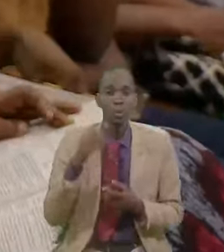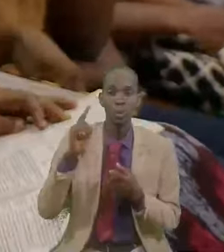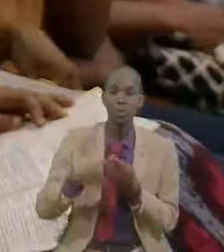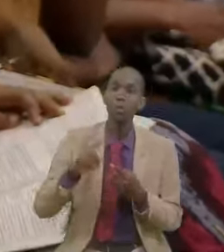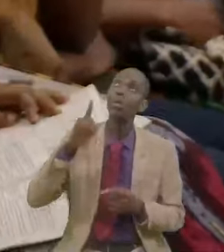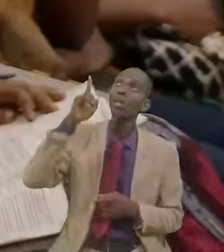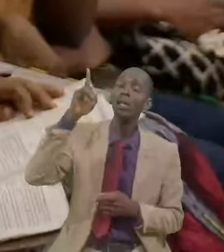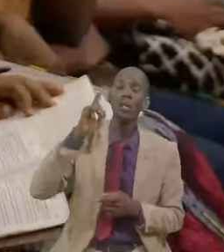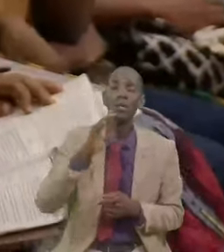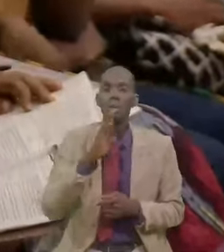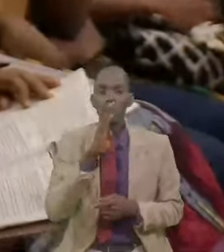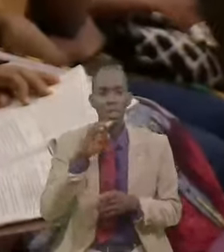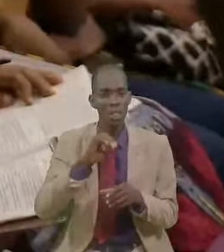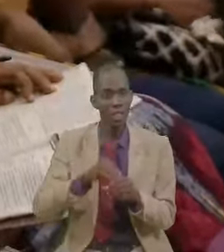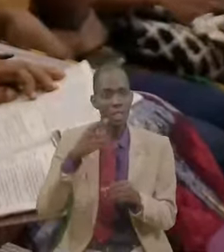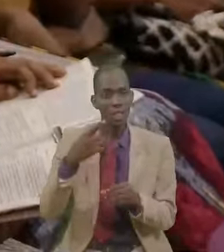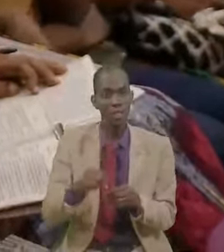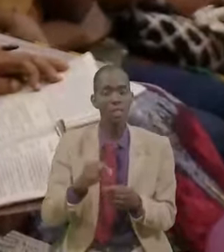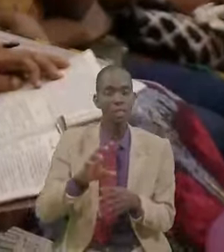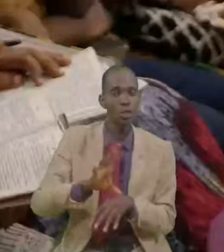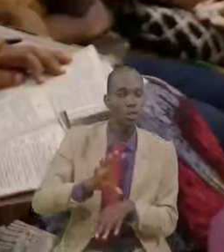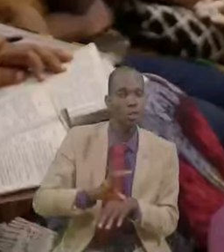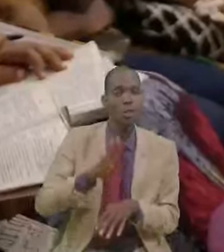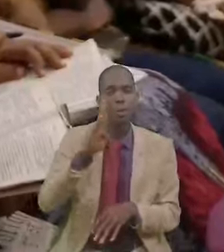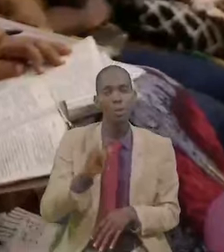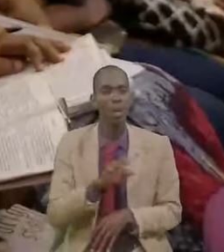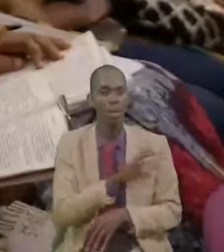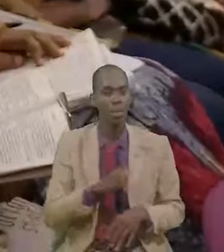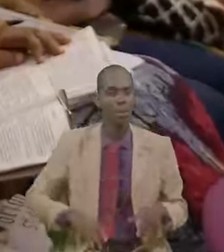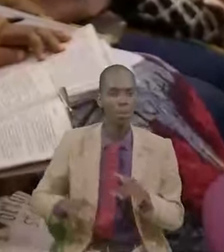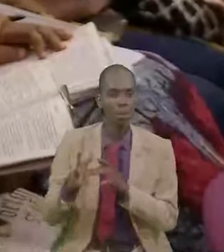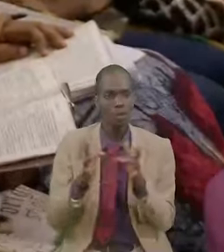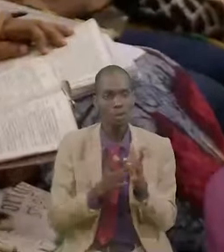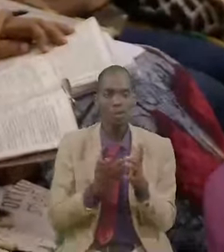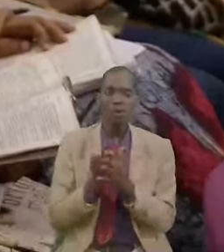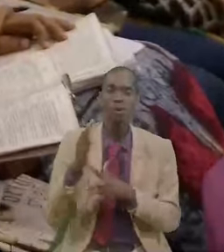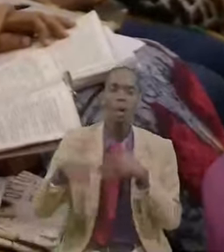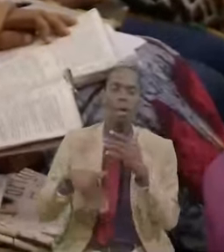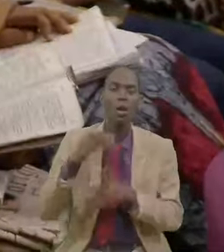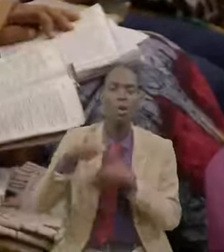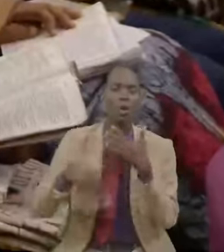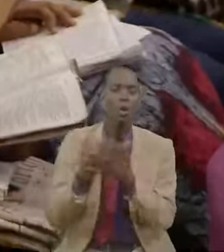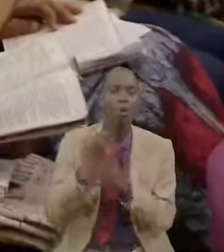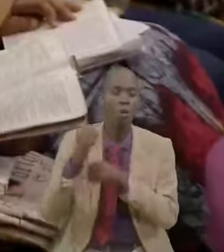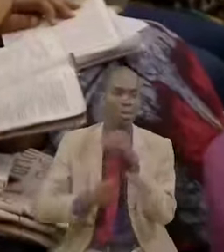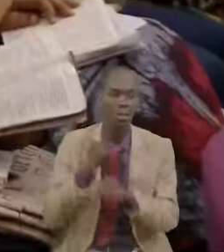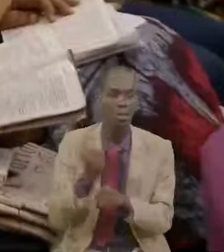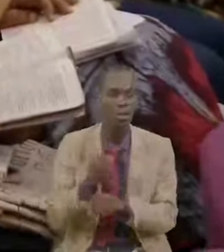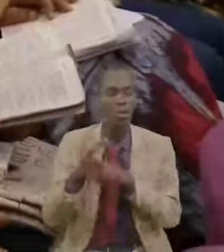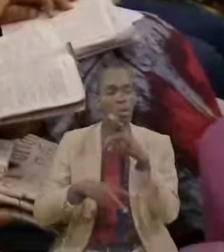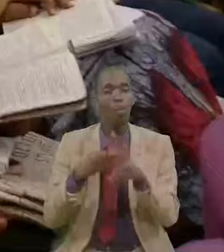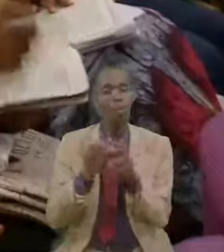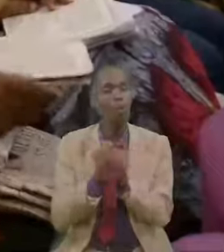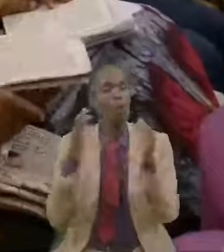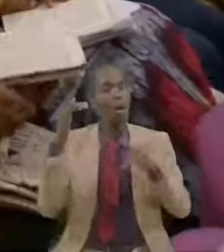À lui soit la gloire dans l'Église et à Jésus-Christ dans toutes les générations, au siècle